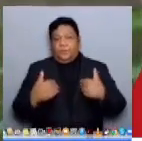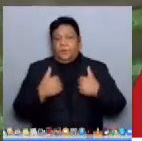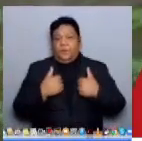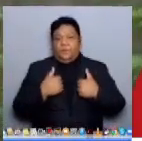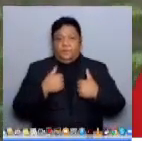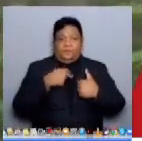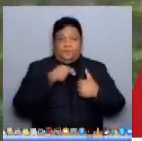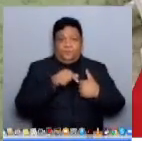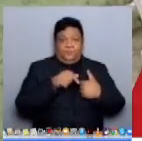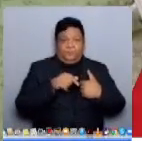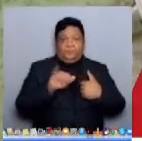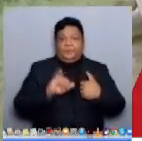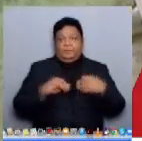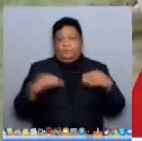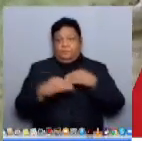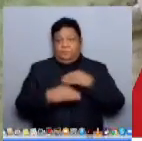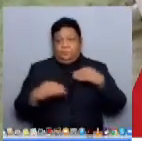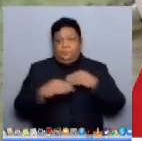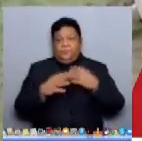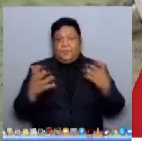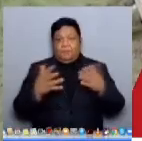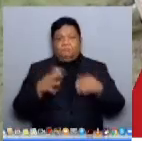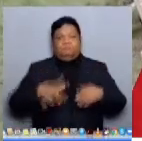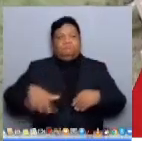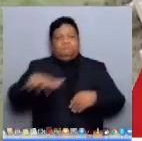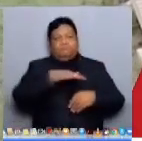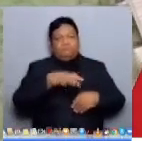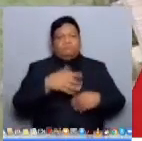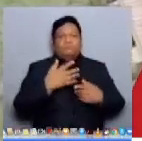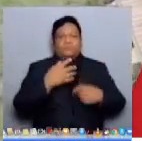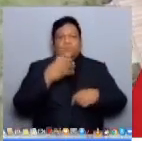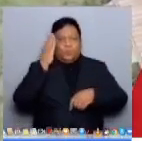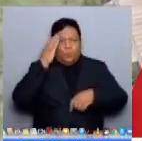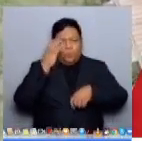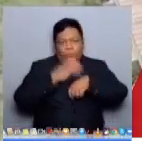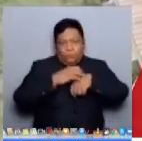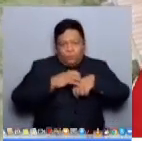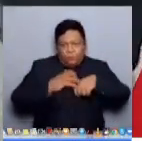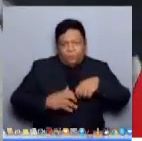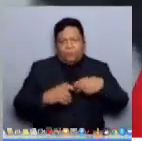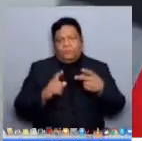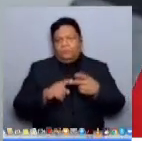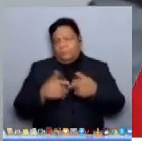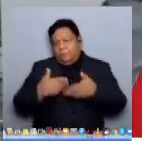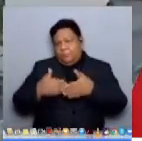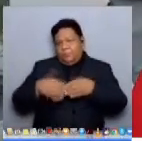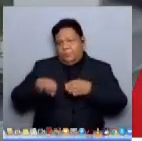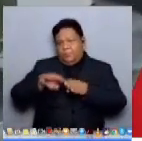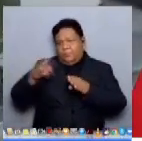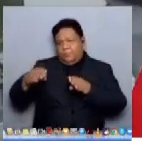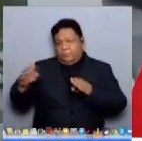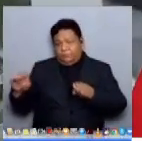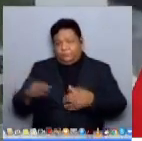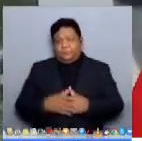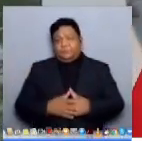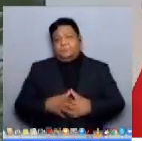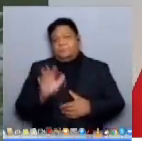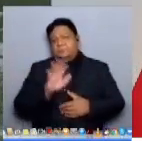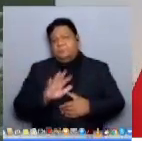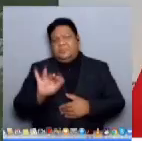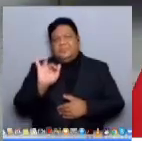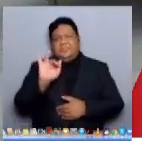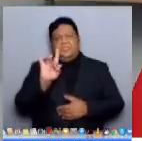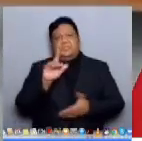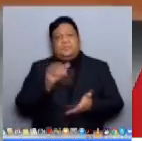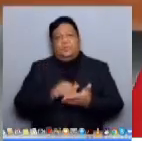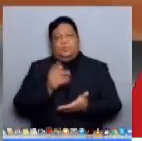pader sa may ubasan at tabi ng burol. 325 Swiss francs o lagpas 18,000 pesos ang rate per